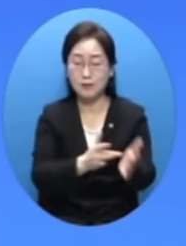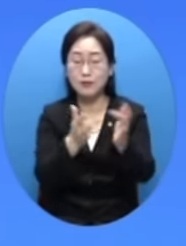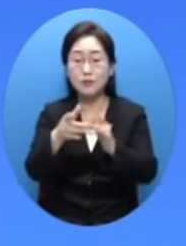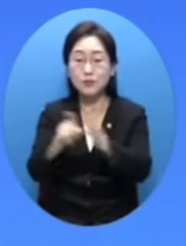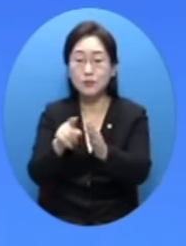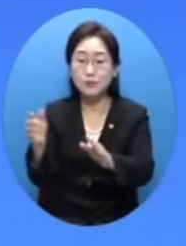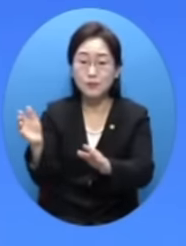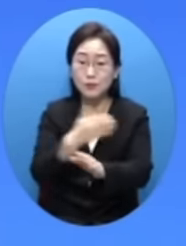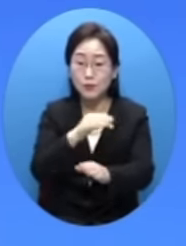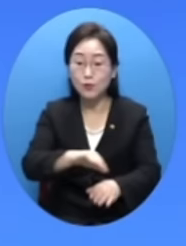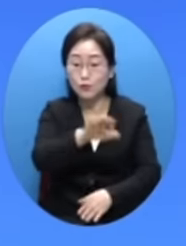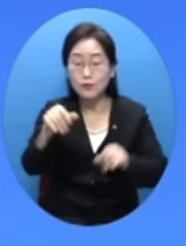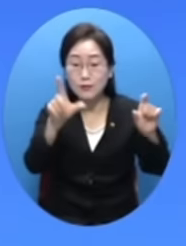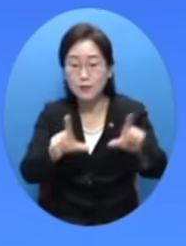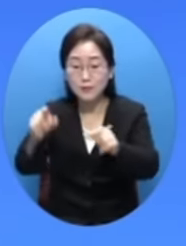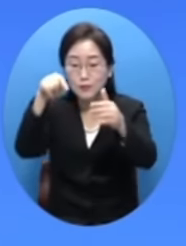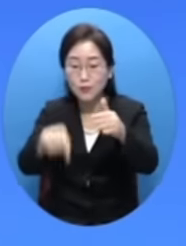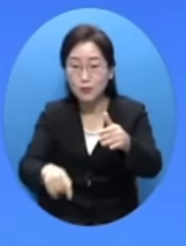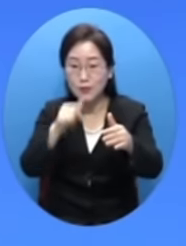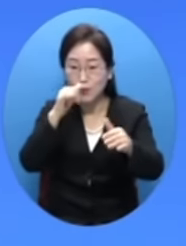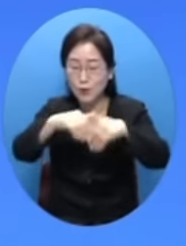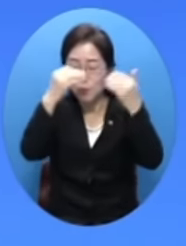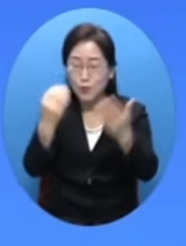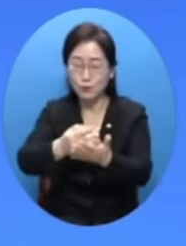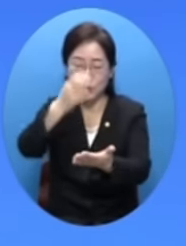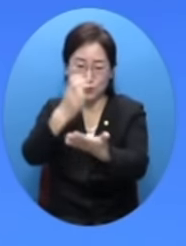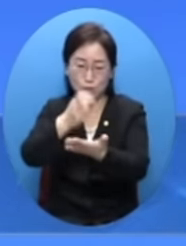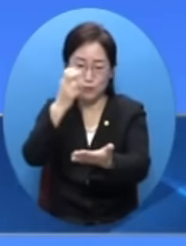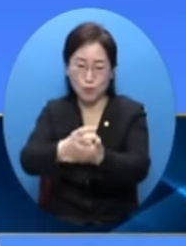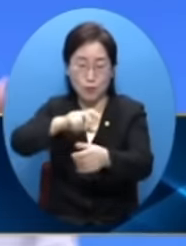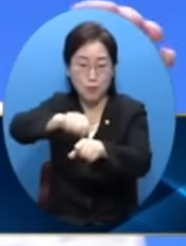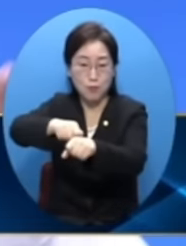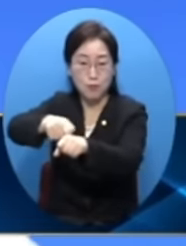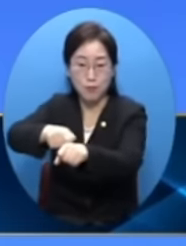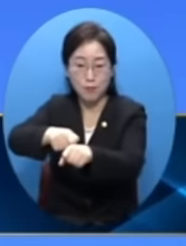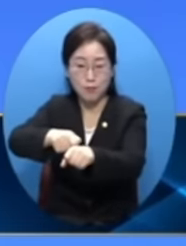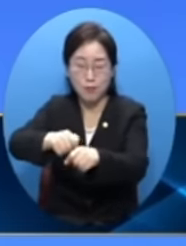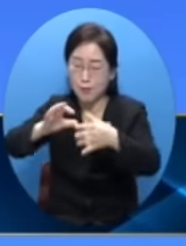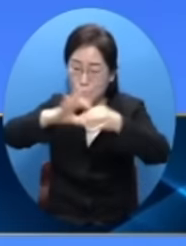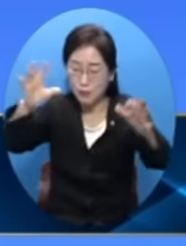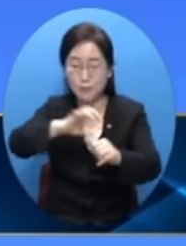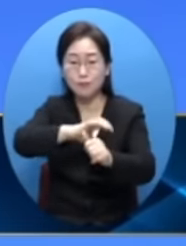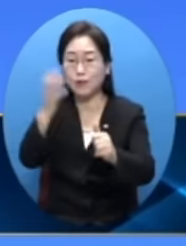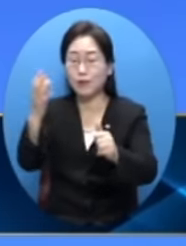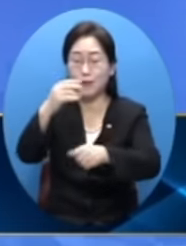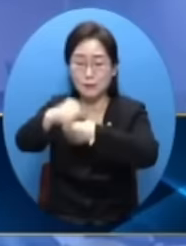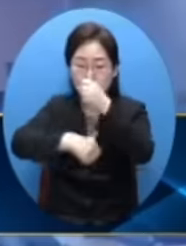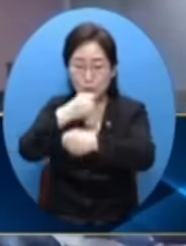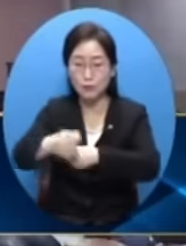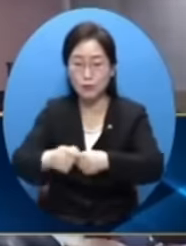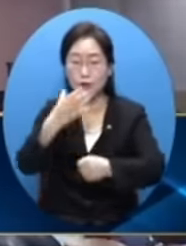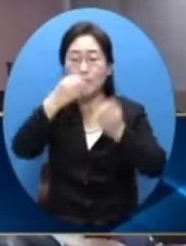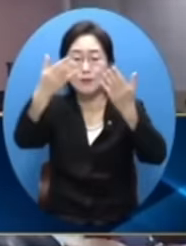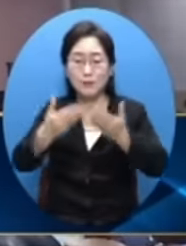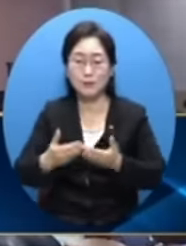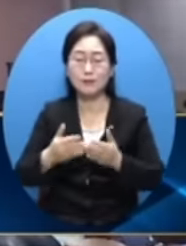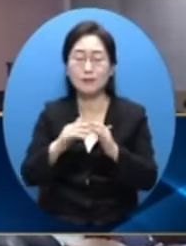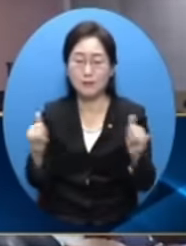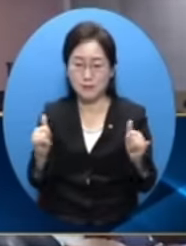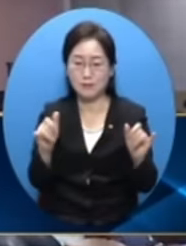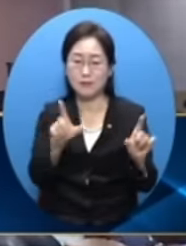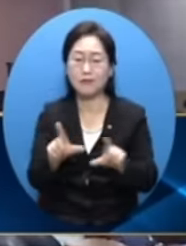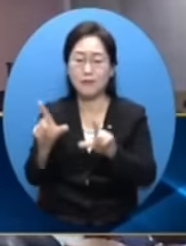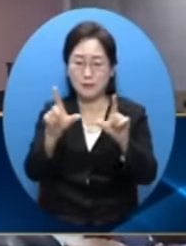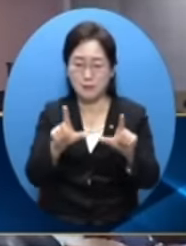다음 우리의 삶에 있었던 모든 율법의 형벌에서 우리는 노예를 받게 되고 우리는 복받은 인생으로 살아가게 되는